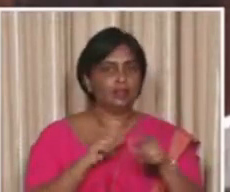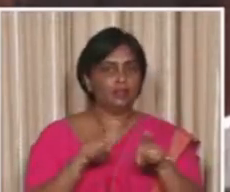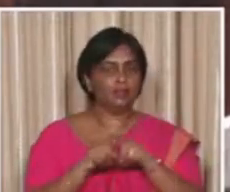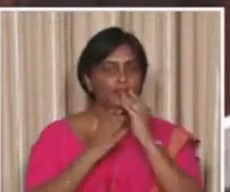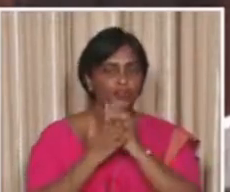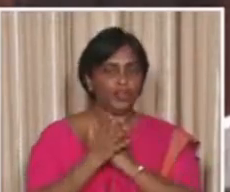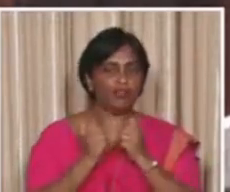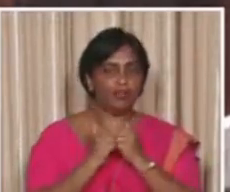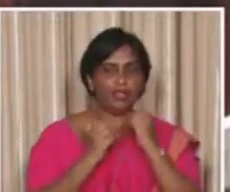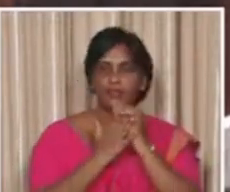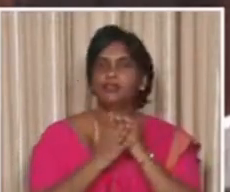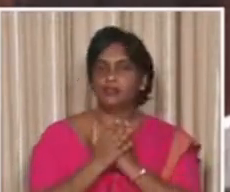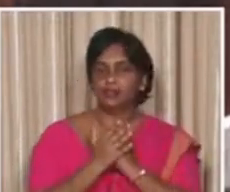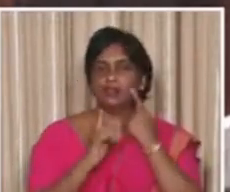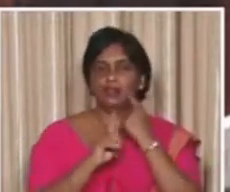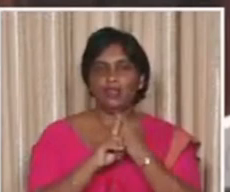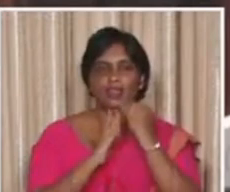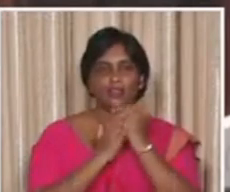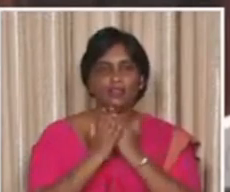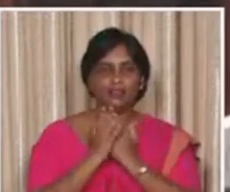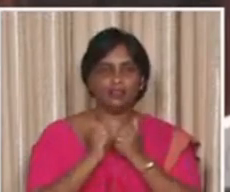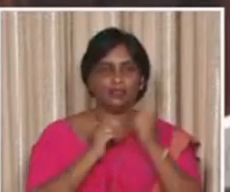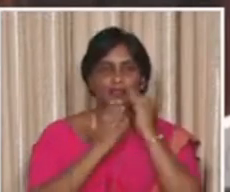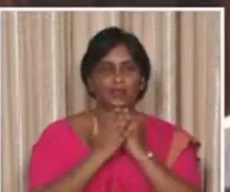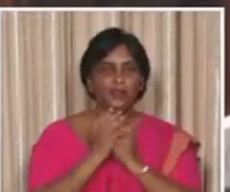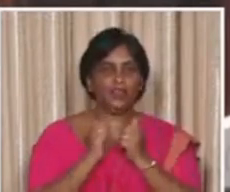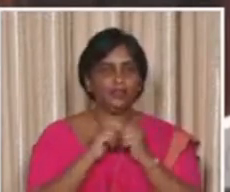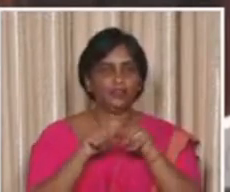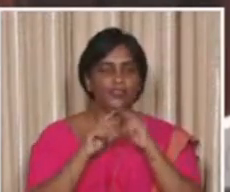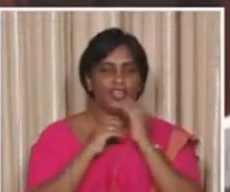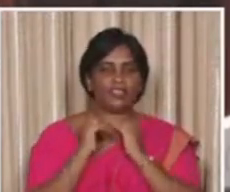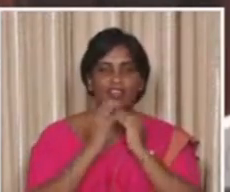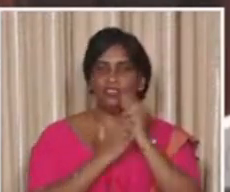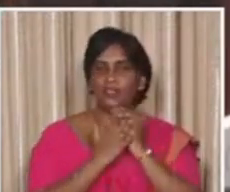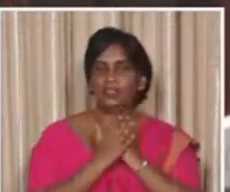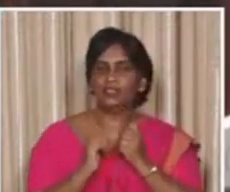இருந்து அனைத்து விடயங்களுக்கும் வரி அதிகரிக்கப் போகிறார்கள். இந்த எங்களுடைய மக்கள் எடுத்து